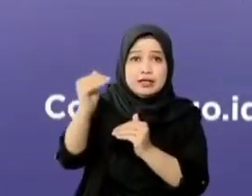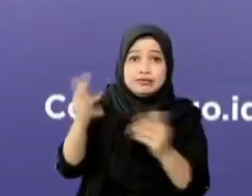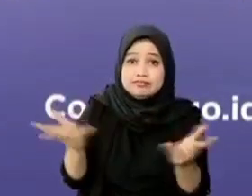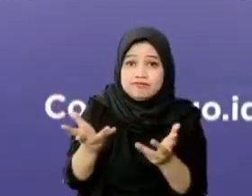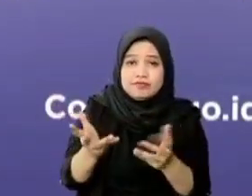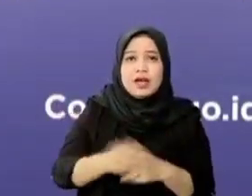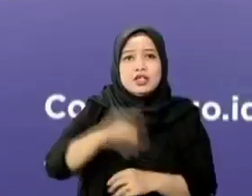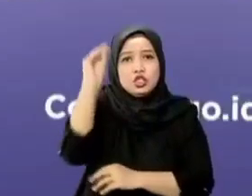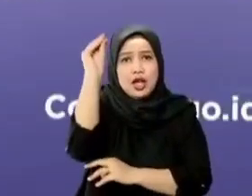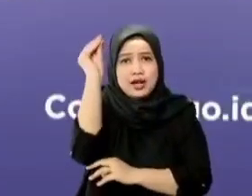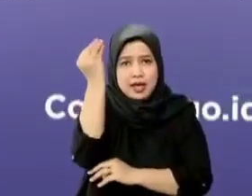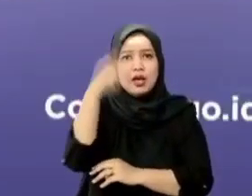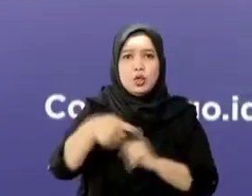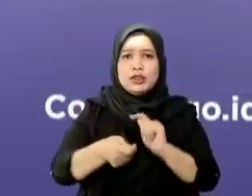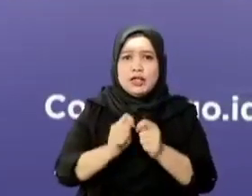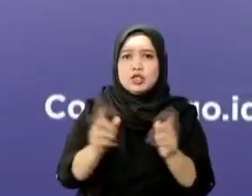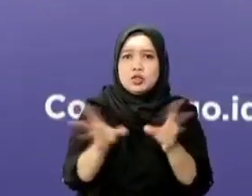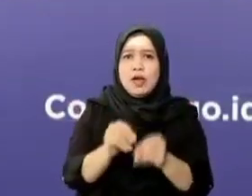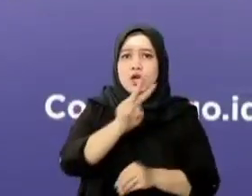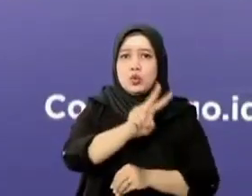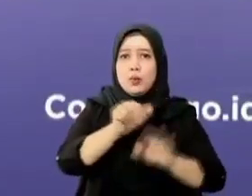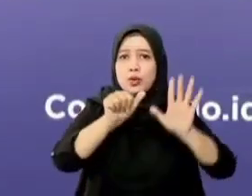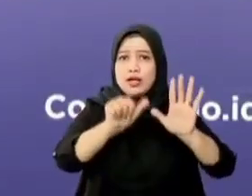DKI telah melakukan tes sebanyak